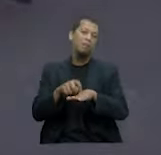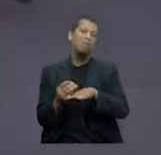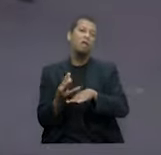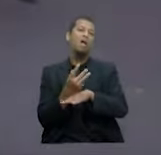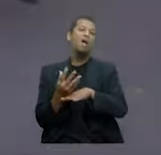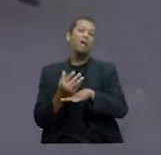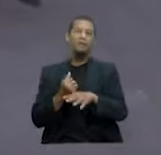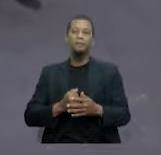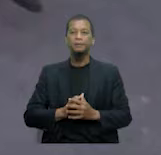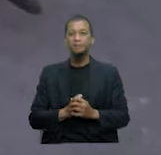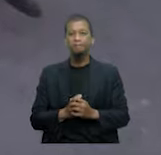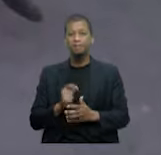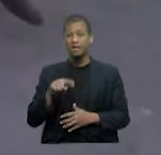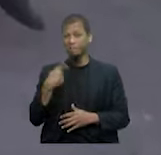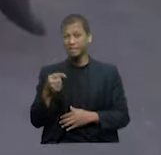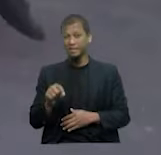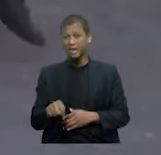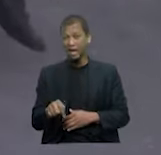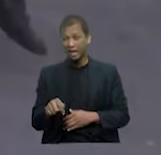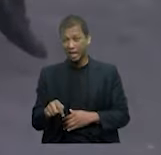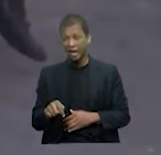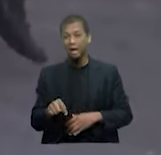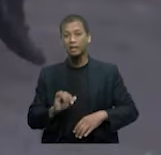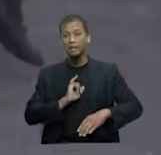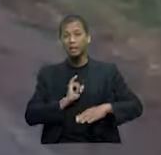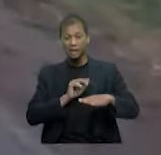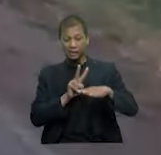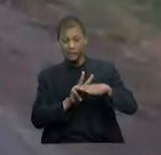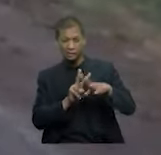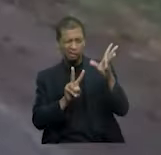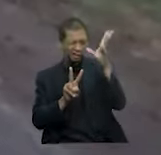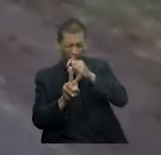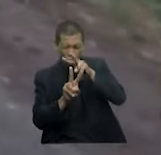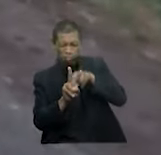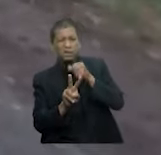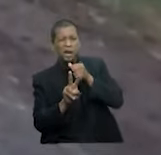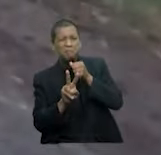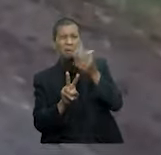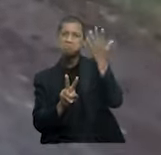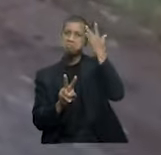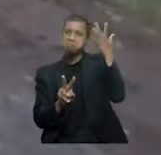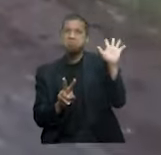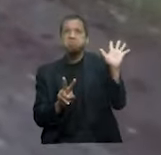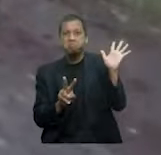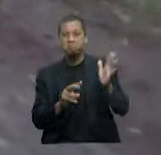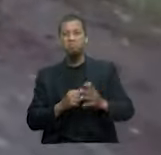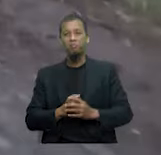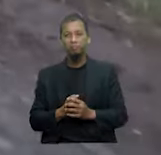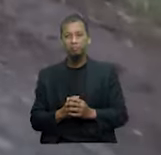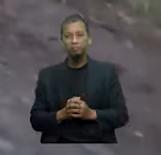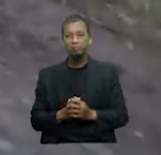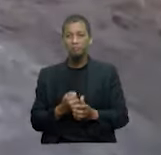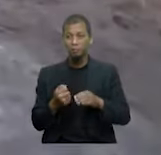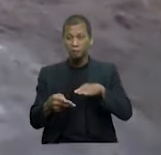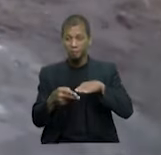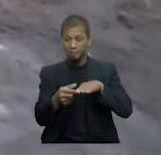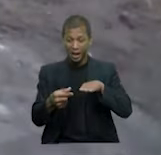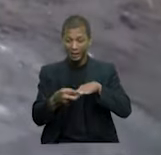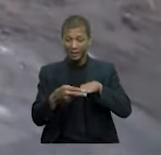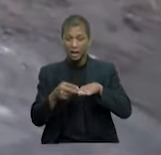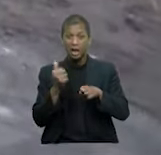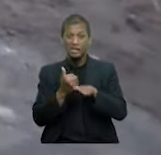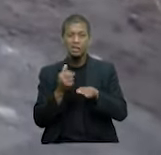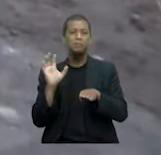Hingga kini belum diketahui identitas dari kedua korban yang ditemukan di dalam mobil berplat nomor asal Banten akibat semua dokumen dan identitas ikut